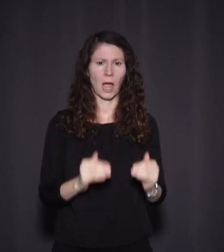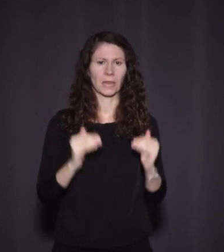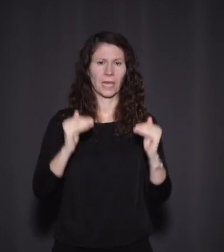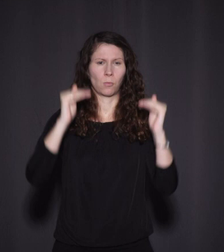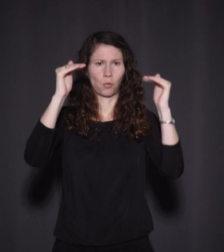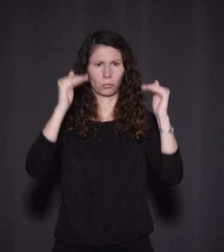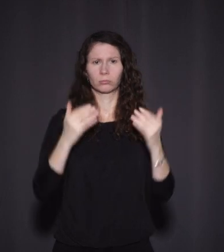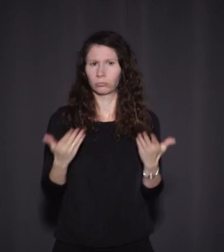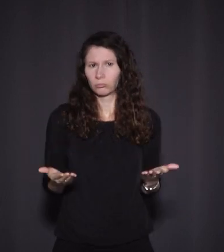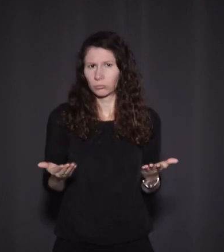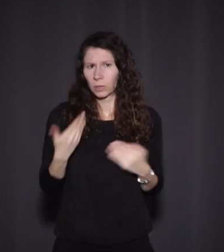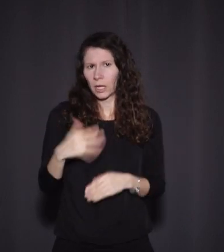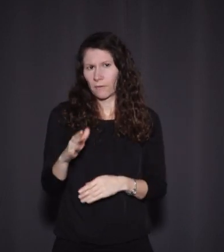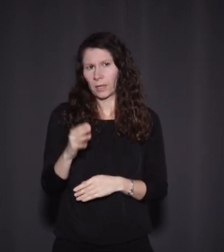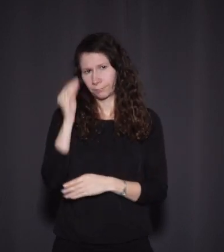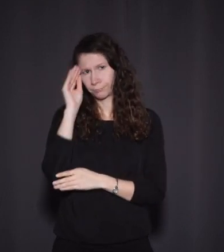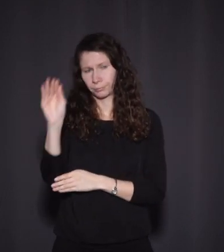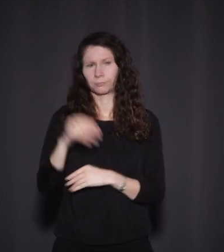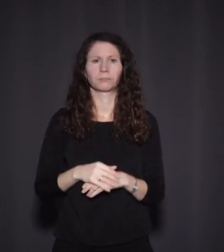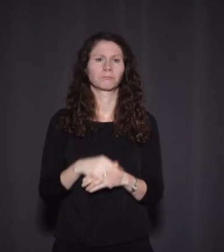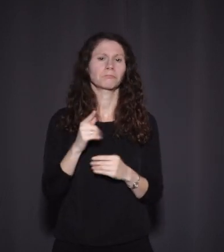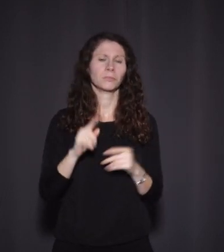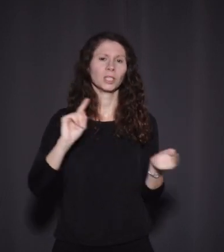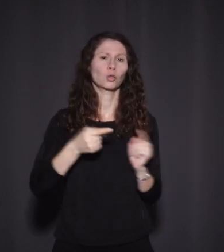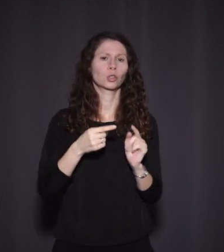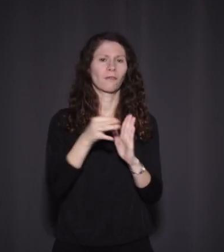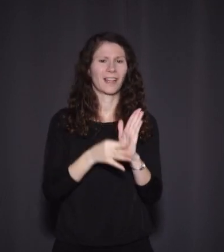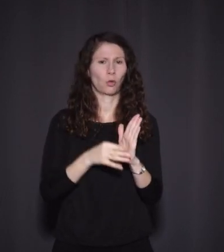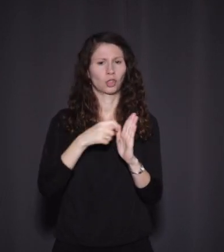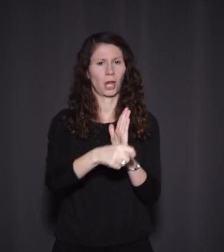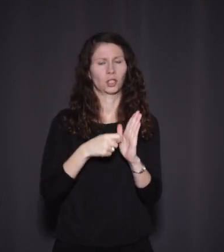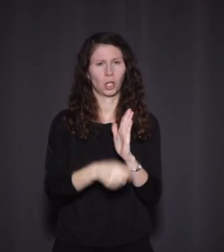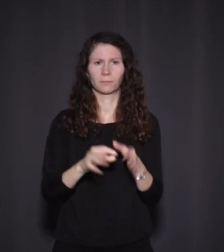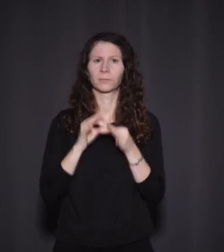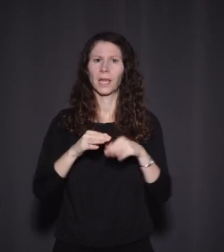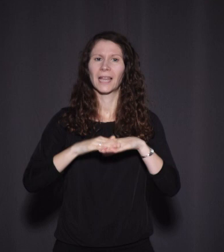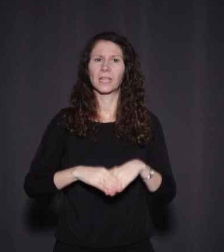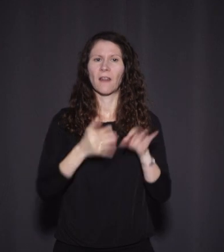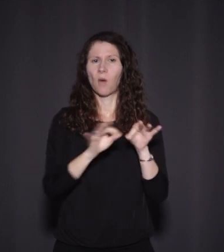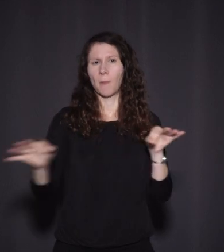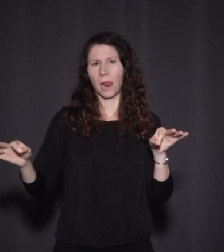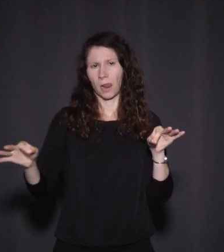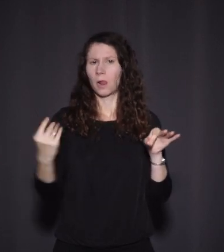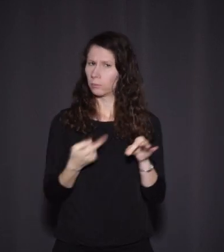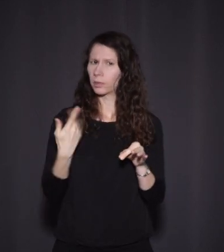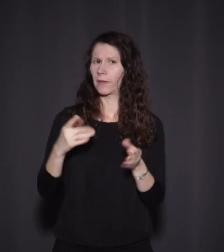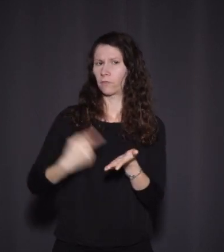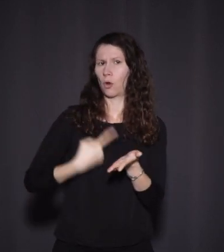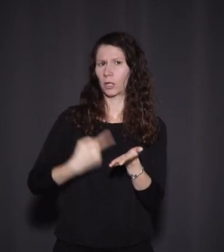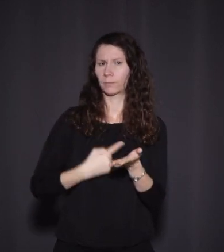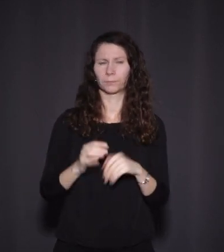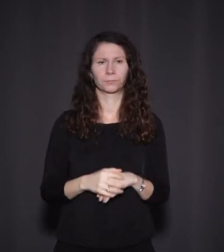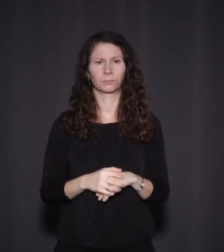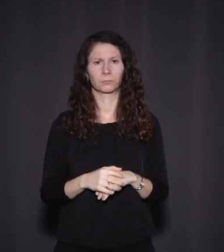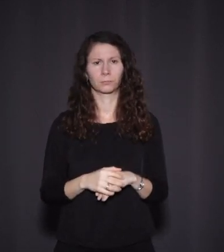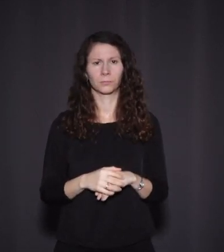unser Petitum. Die Streichung der Kürzungsfaktoren in der Rentenanpassungsformel haben wir gefordert. Und last not